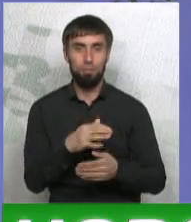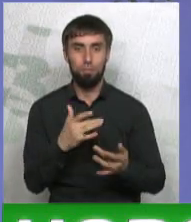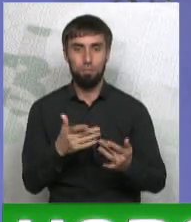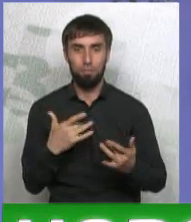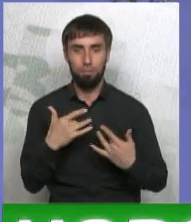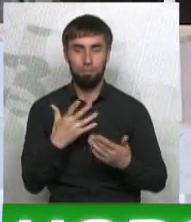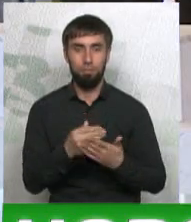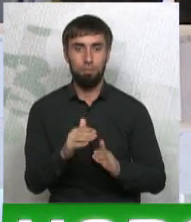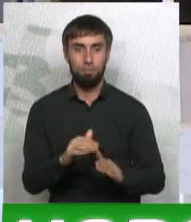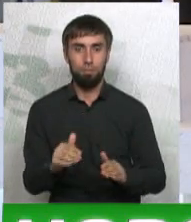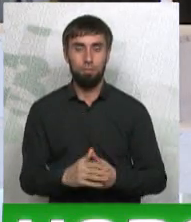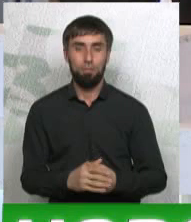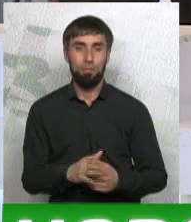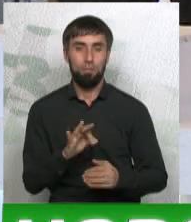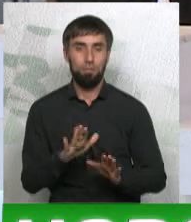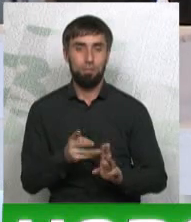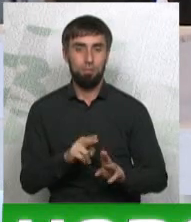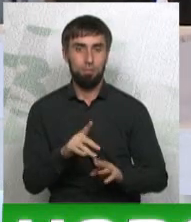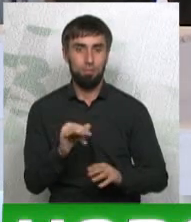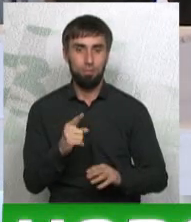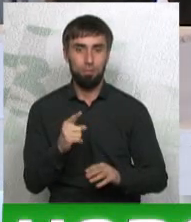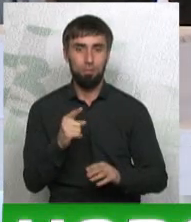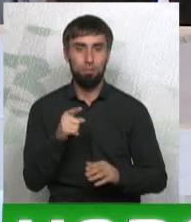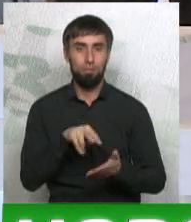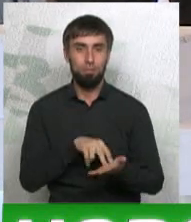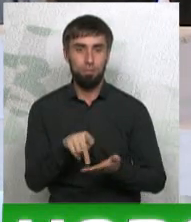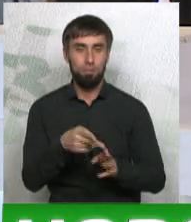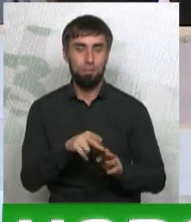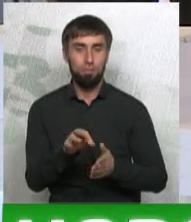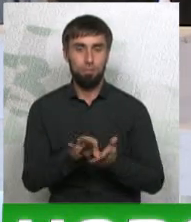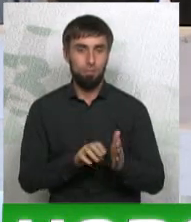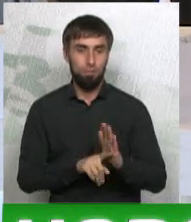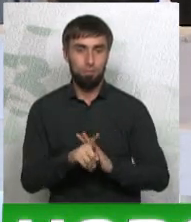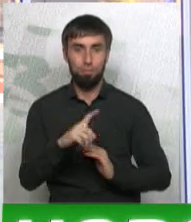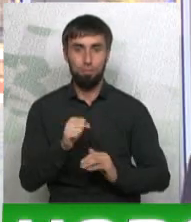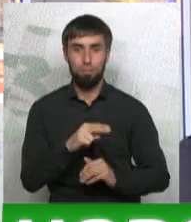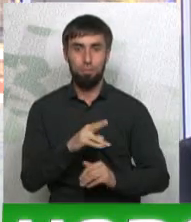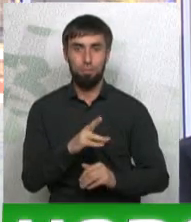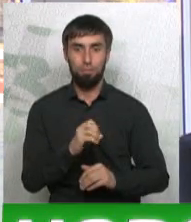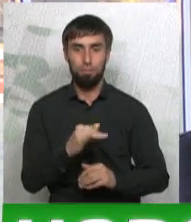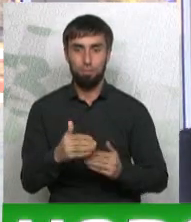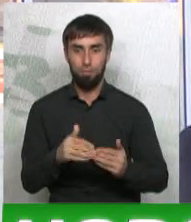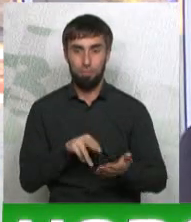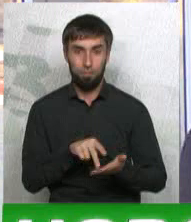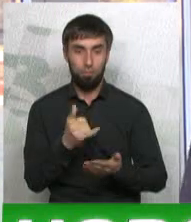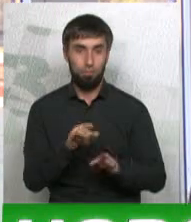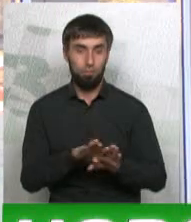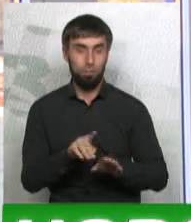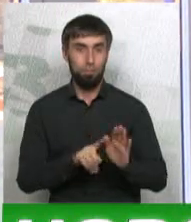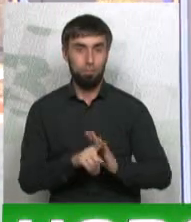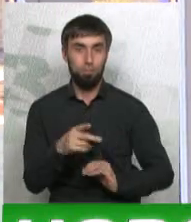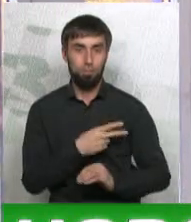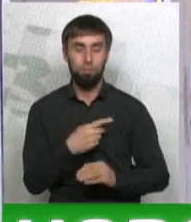своих юных зрителей. Вот только на этот раз погружение начинается сразу за дверью. Дополнительных очень много